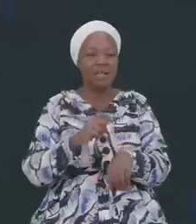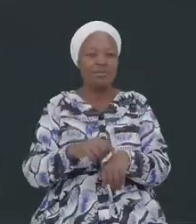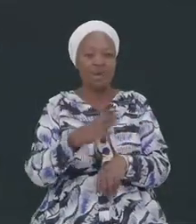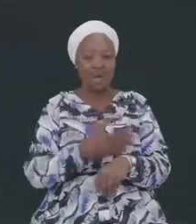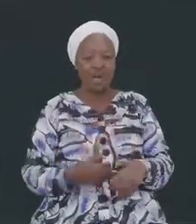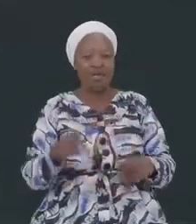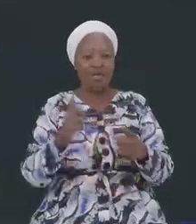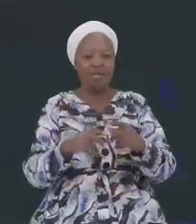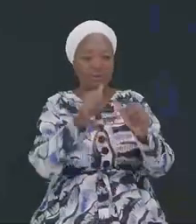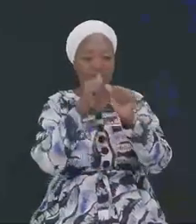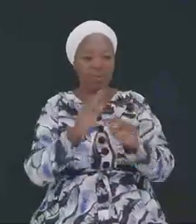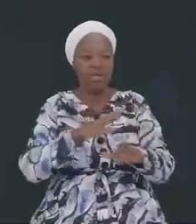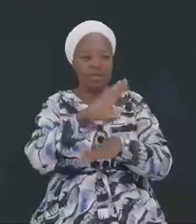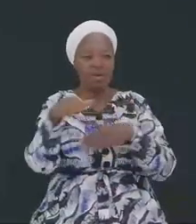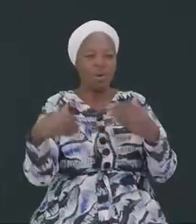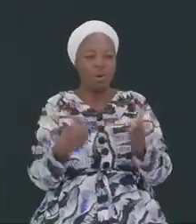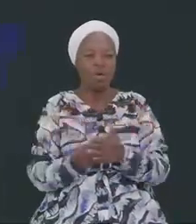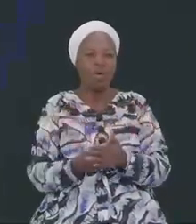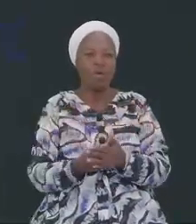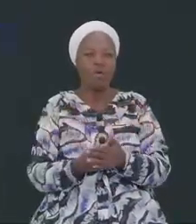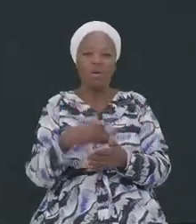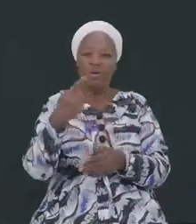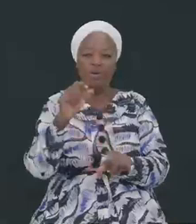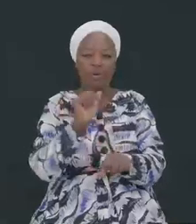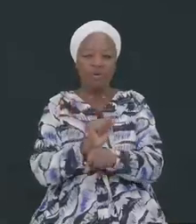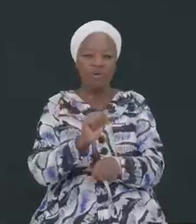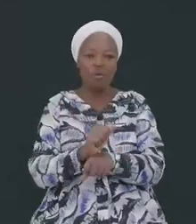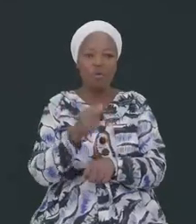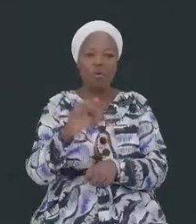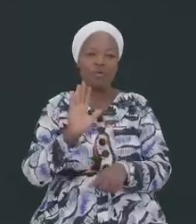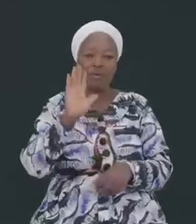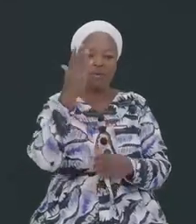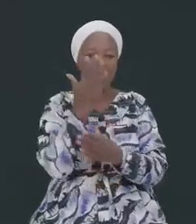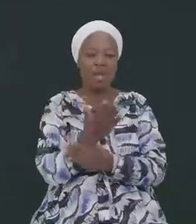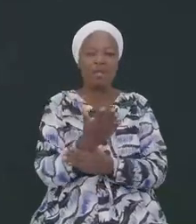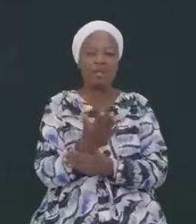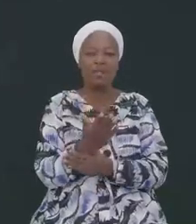bénir tout le travail de tes mains.